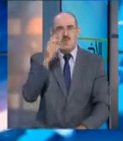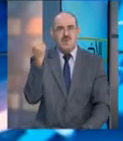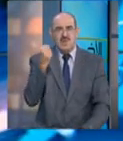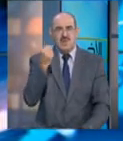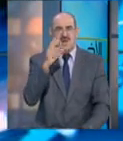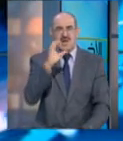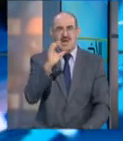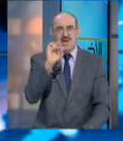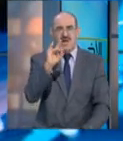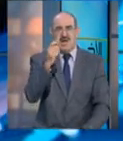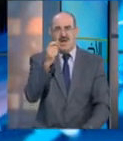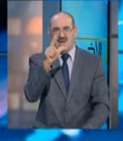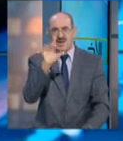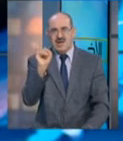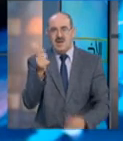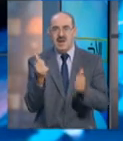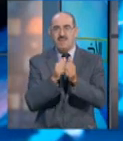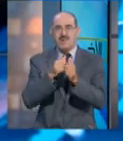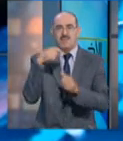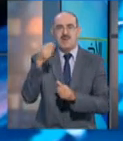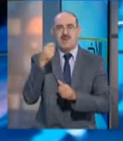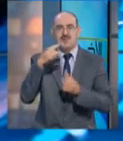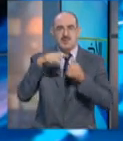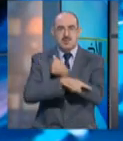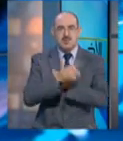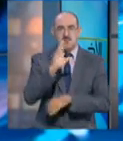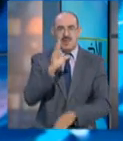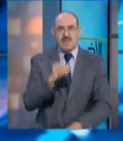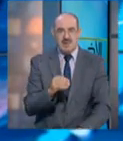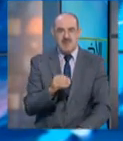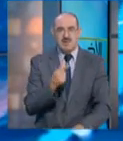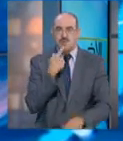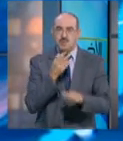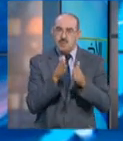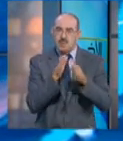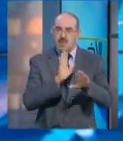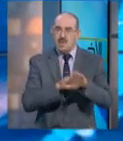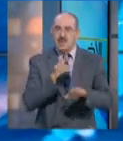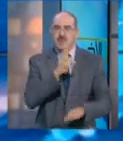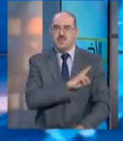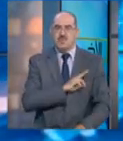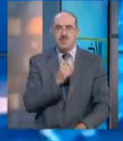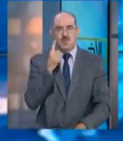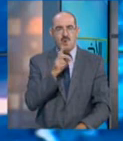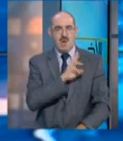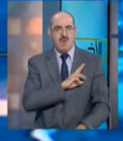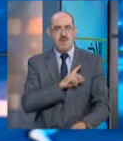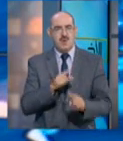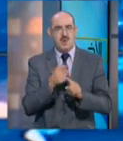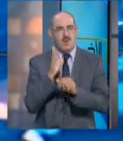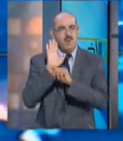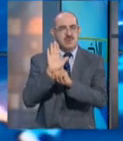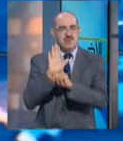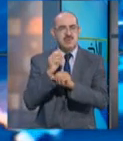إبراهيم غالي ورئيس جنوب إفريقيا سيريل رامافوزا مجلس الأمن إلى ضمان تنفيذ بعثة